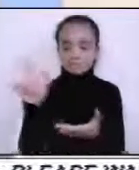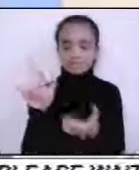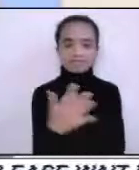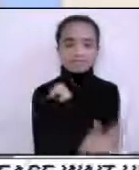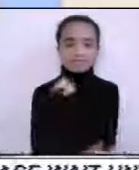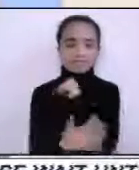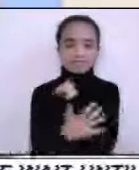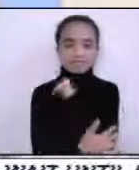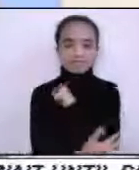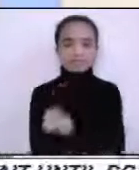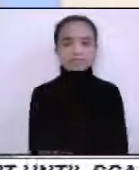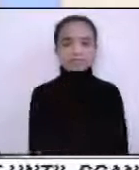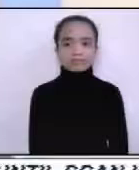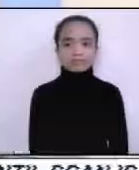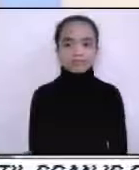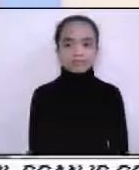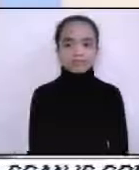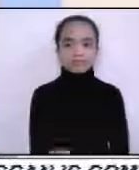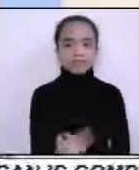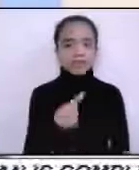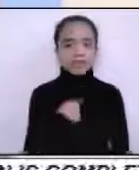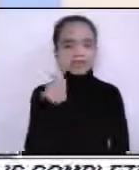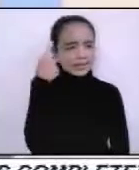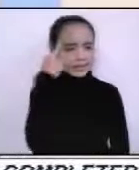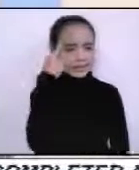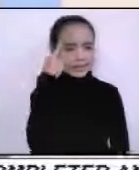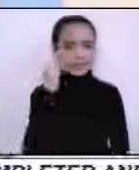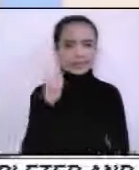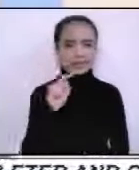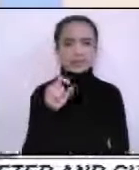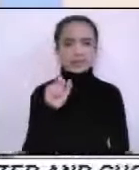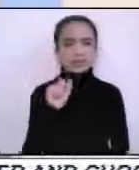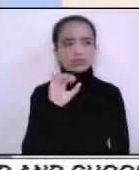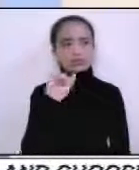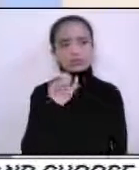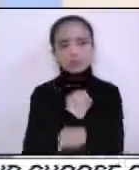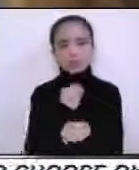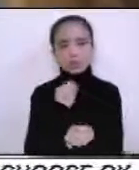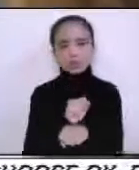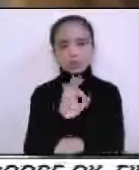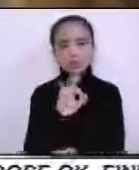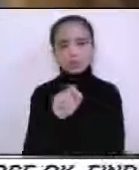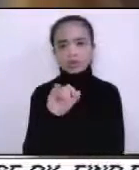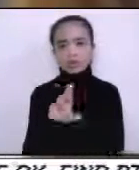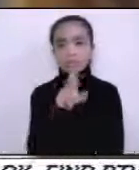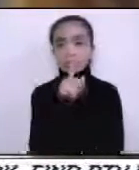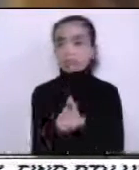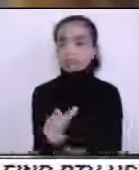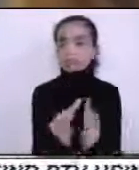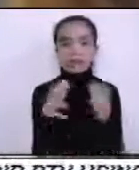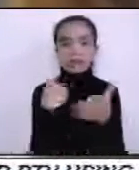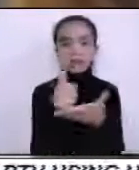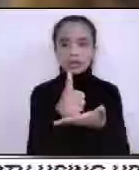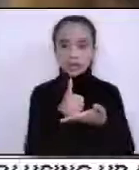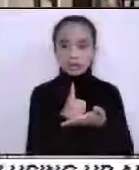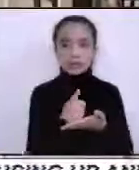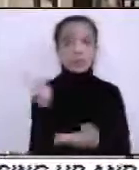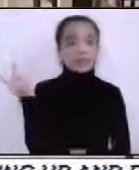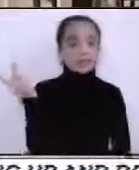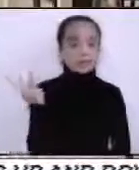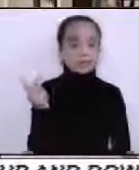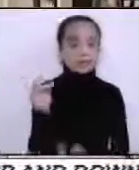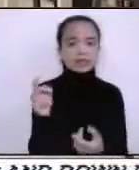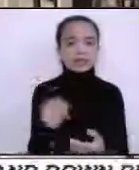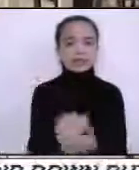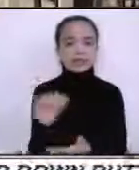yeah, I think job fair is parang big help talaga siya. Si Miriam at Janice ay parehong nag-a-apply